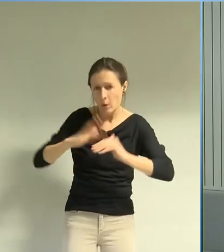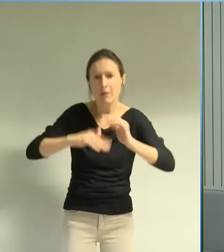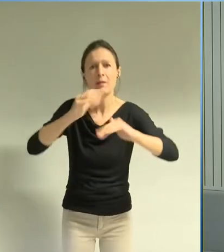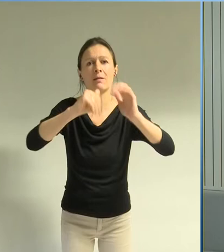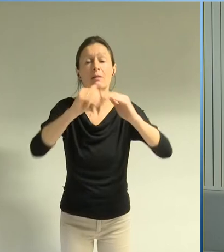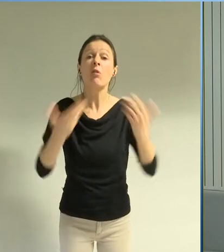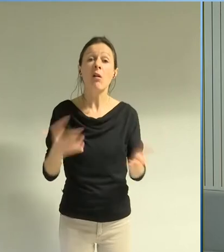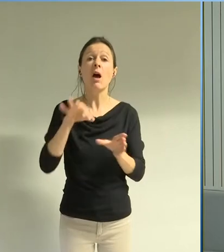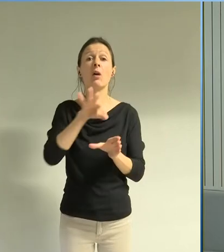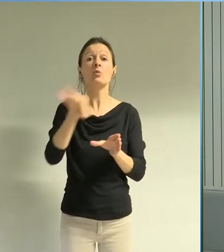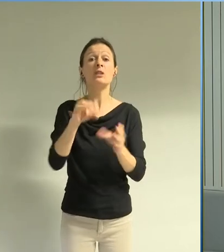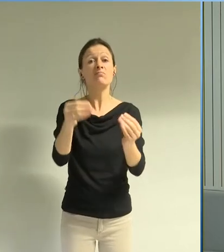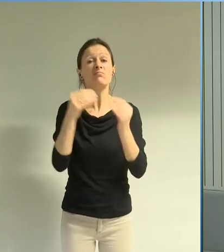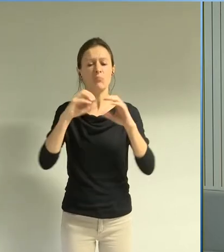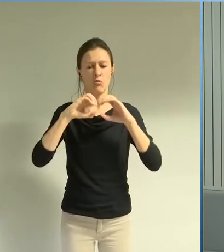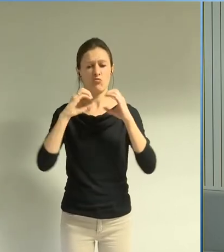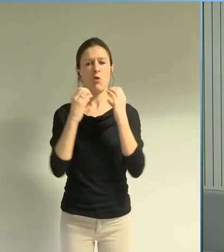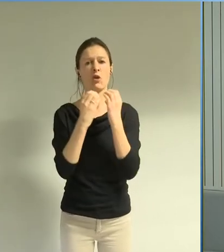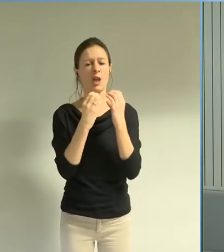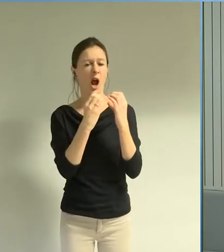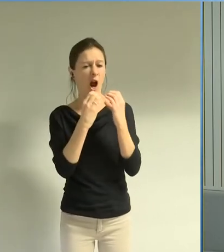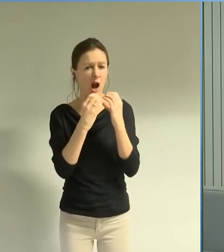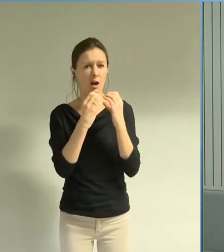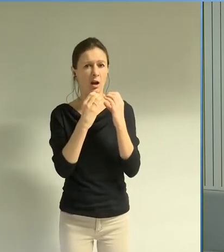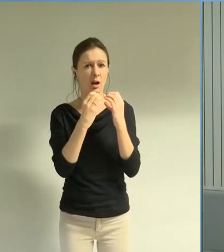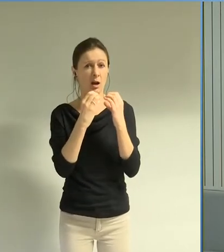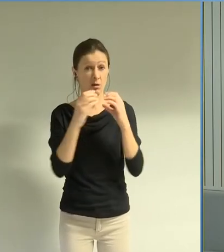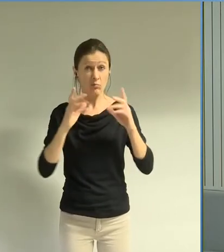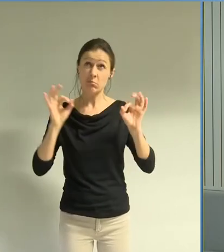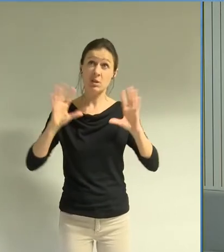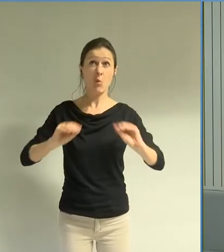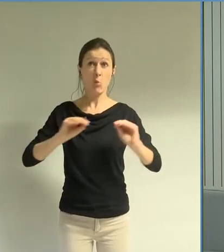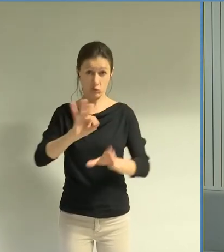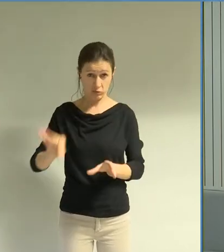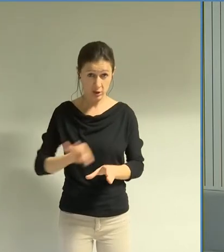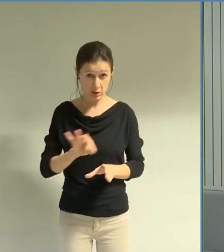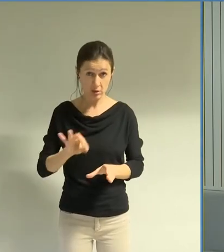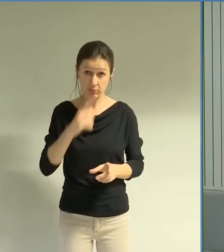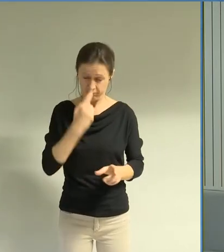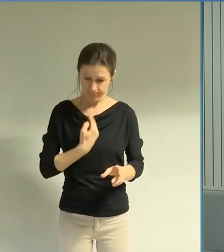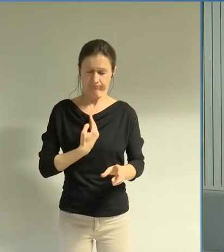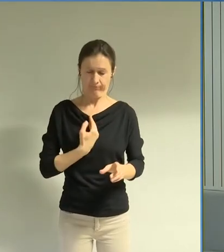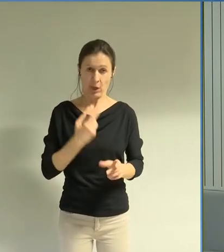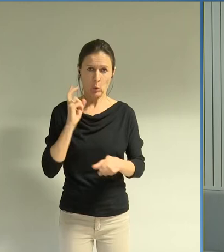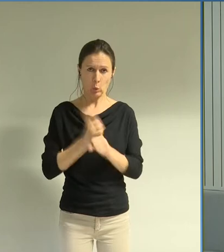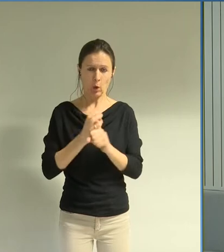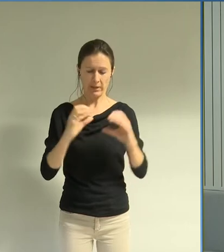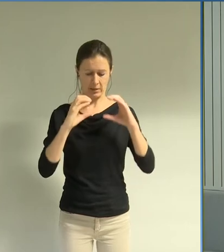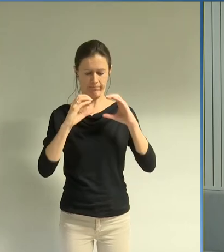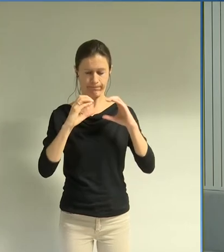assez peu digeste d'ailleurs vous nous présenter en réalité une véritable planification minutieuse